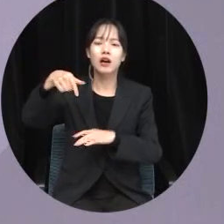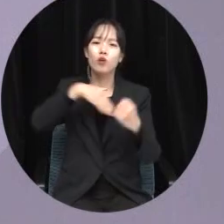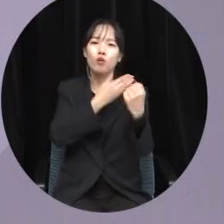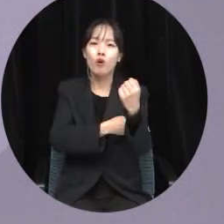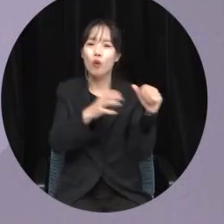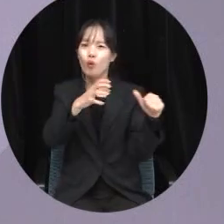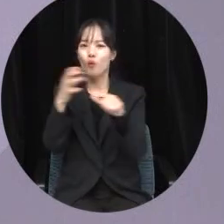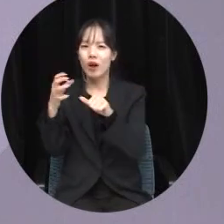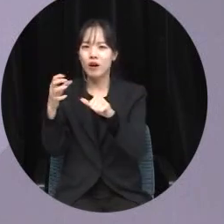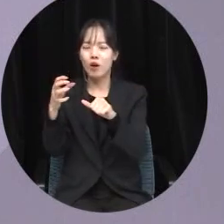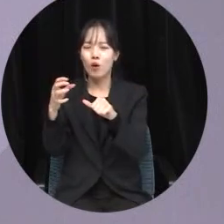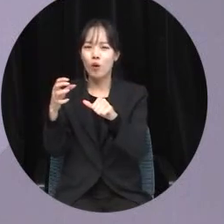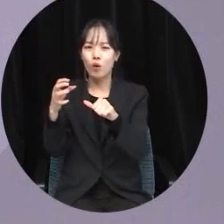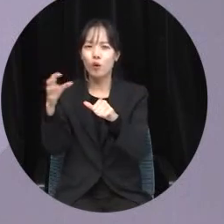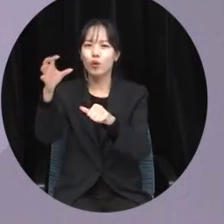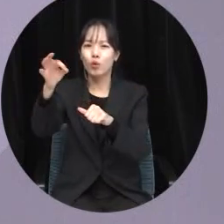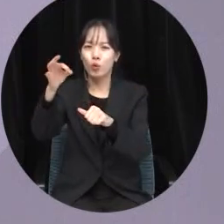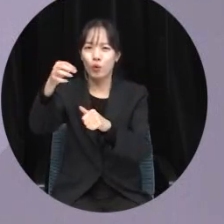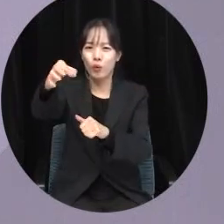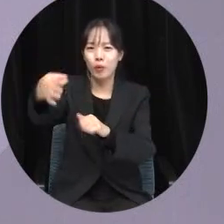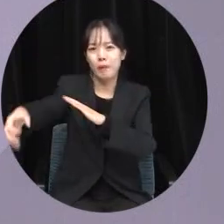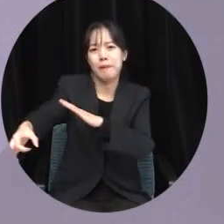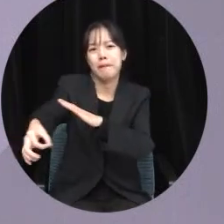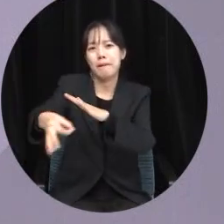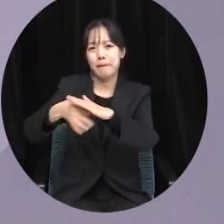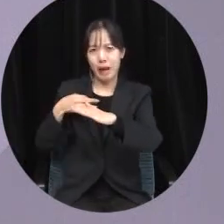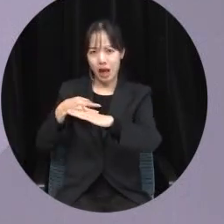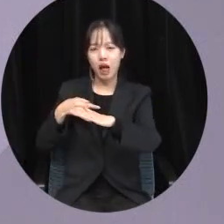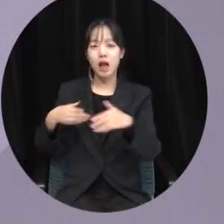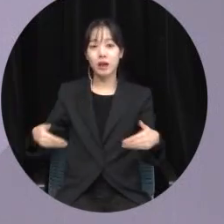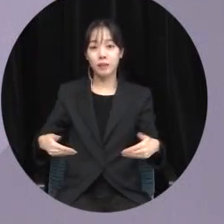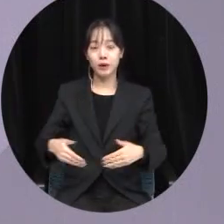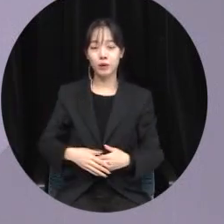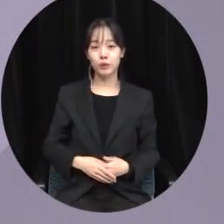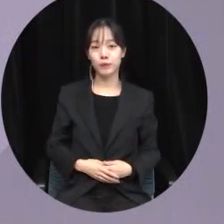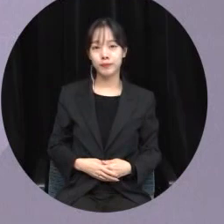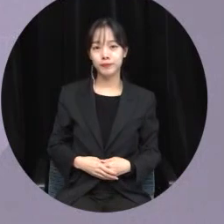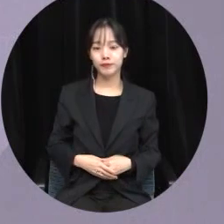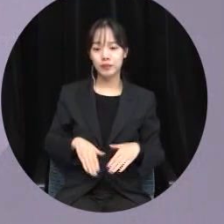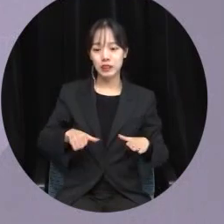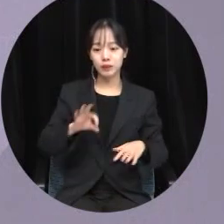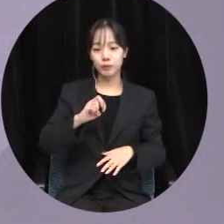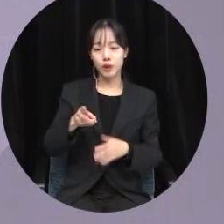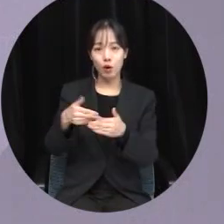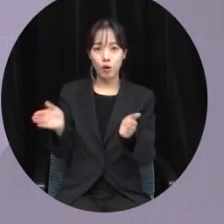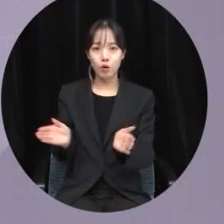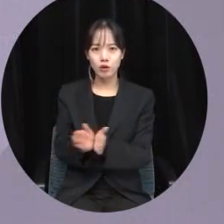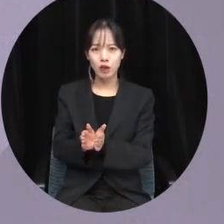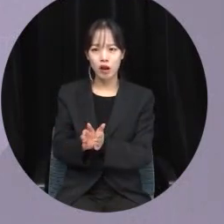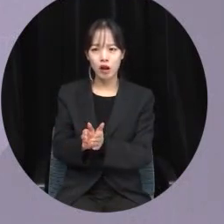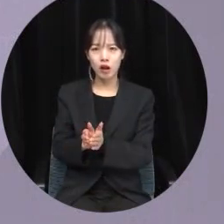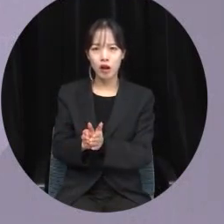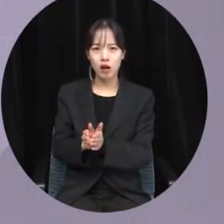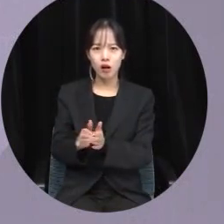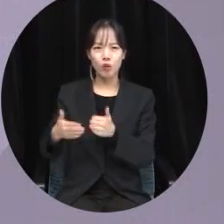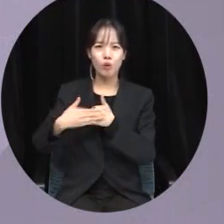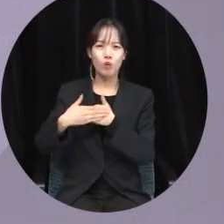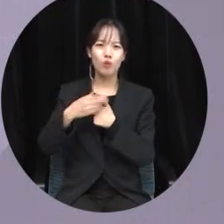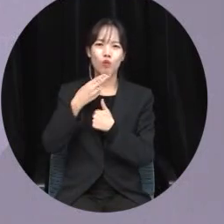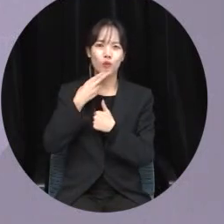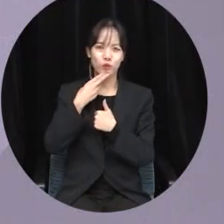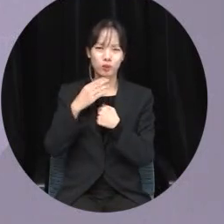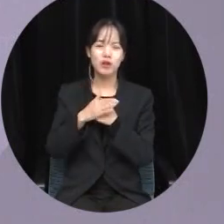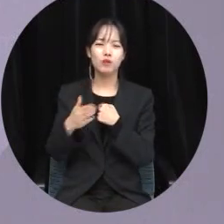민주당 중심으로 국회에 제출해 놓고 있습니다. 지금 정부 여당의 비협조로 민주당 단독 법안으로